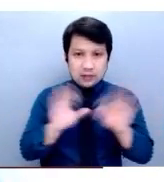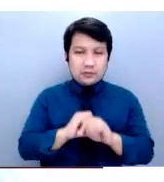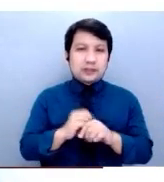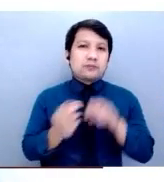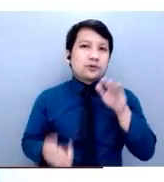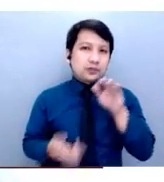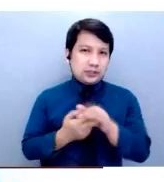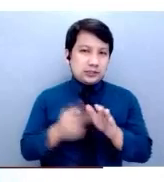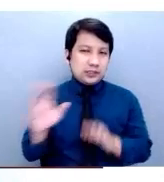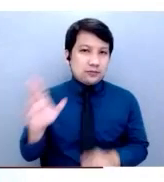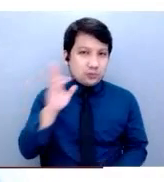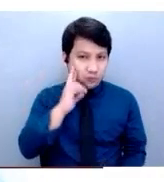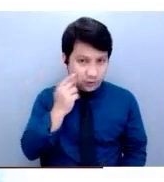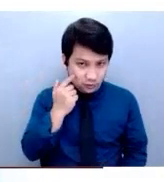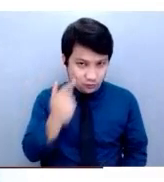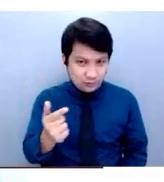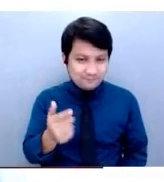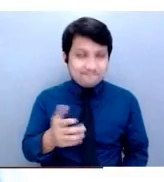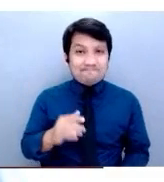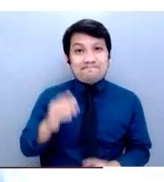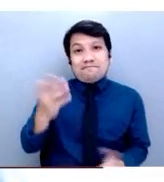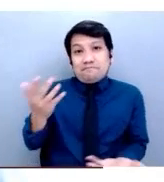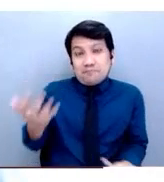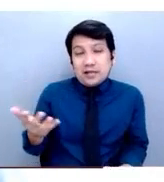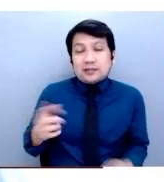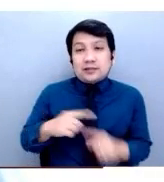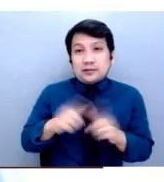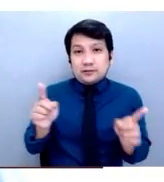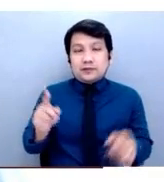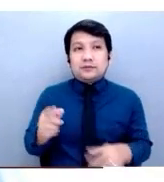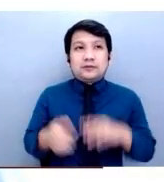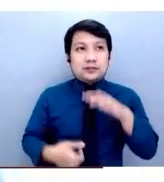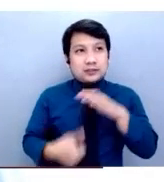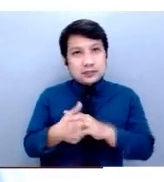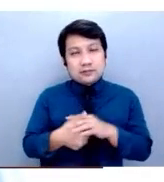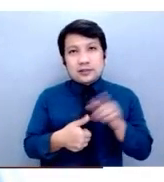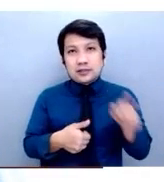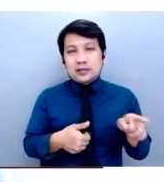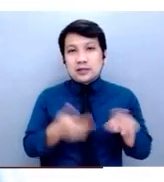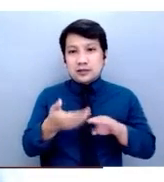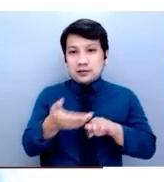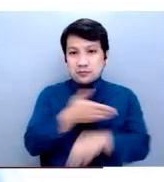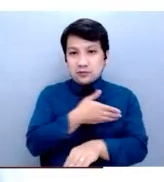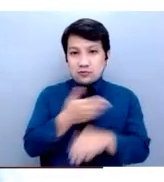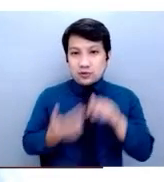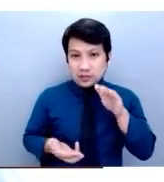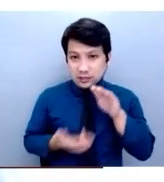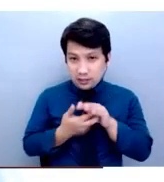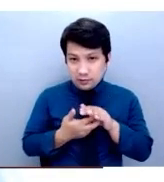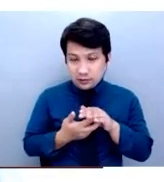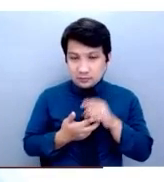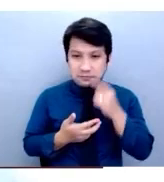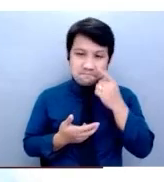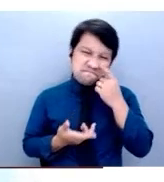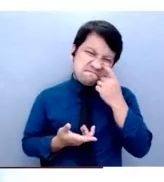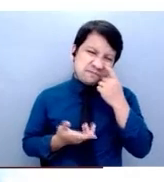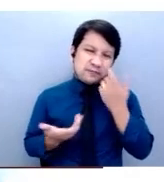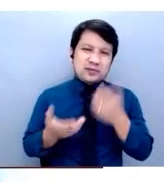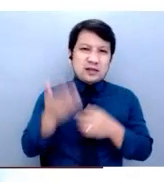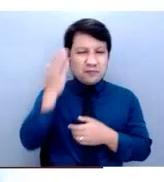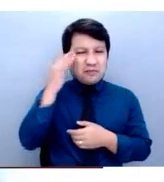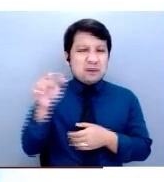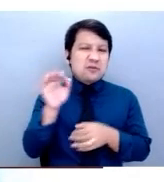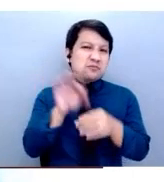retirement of Commissioner Quanzon. Pero ideally, kung lalabas dapat yan ang before her retirement, then alam mo yung boto